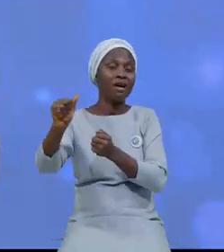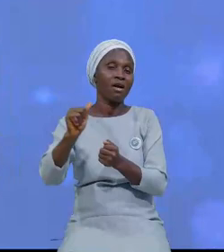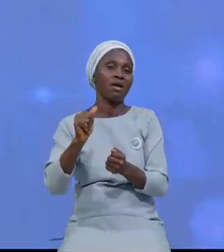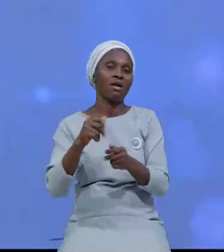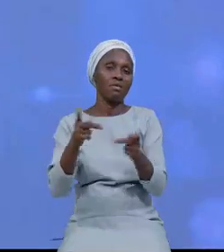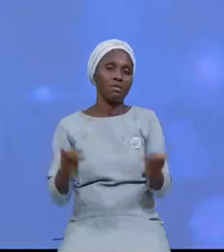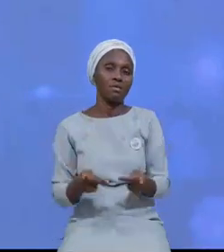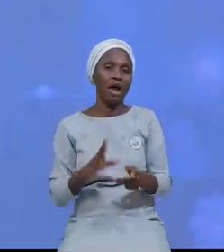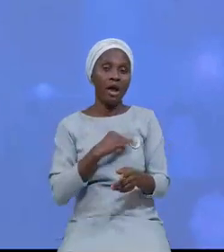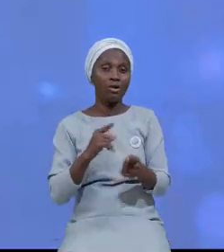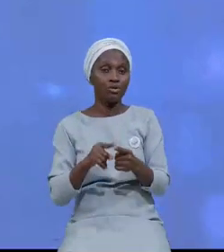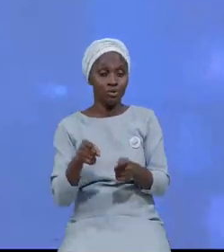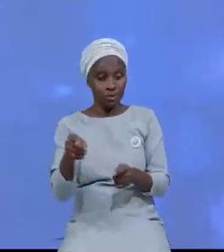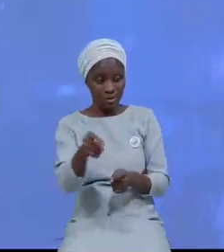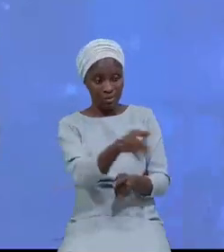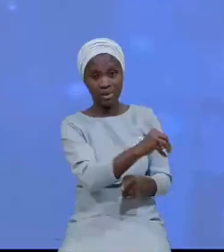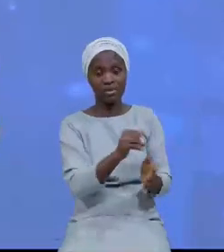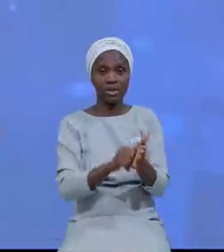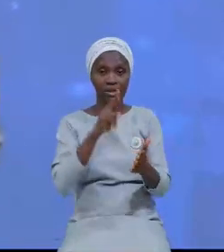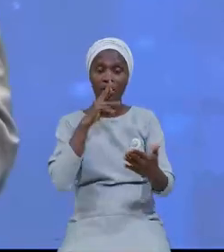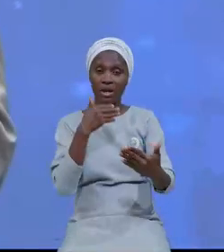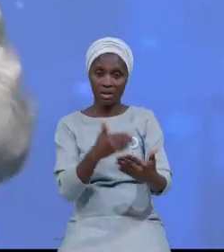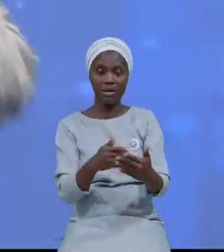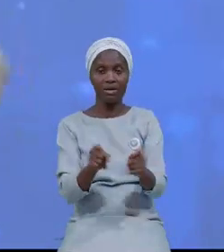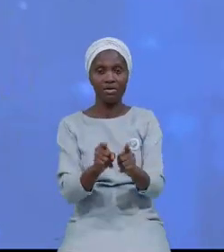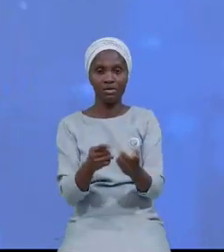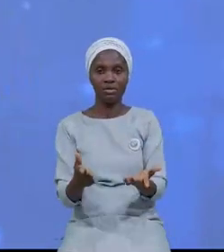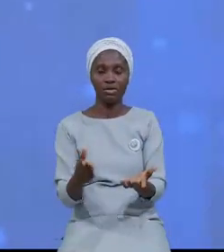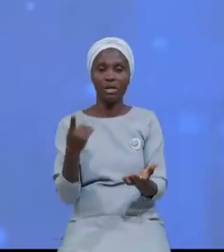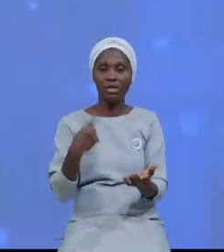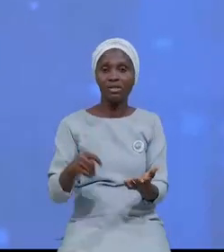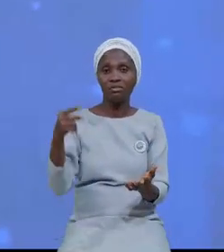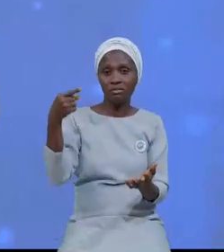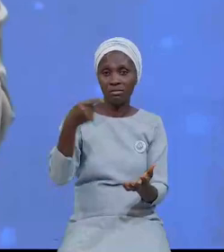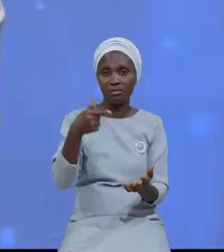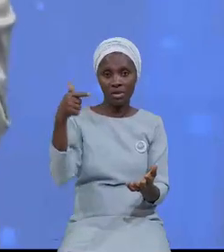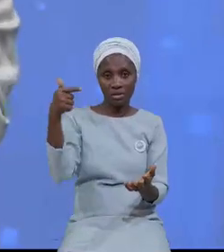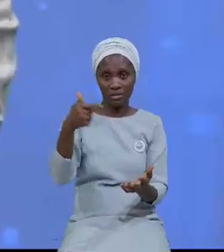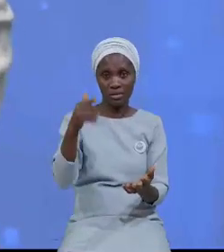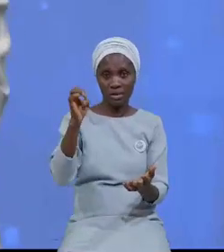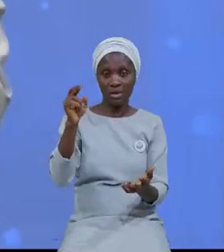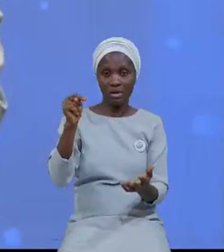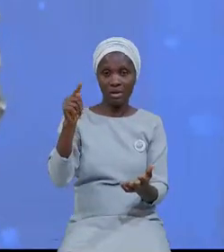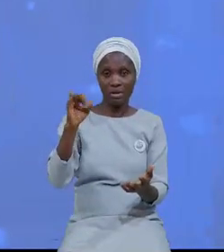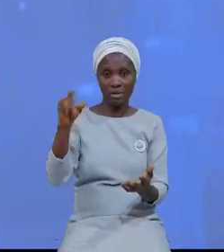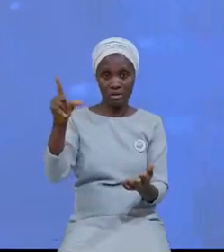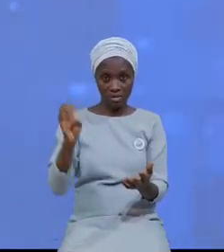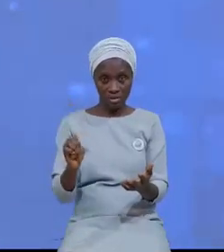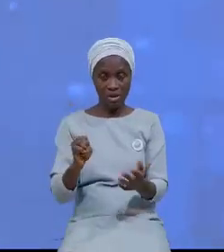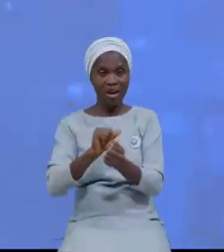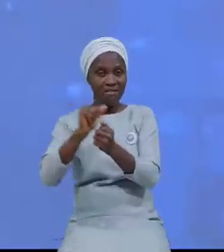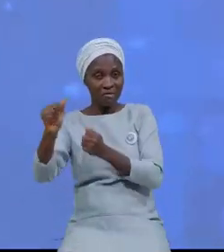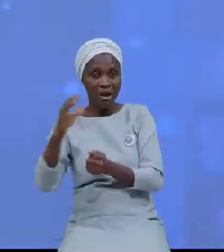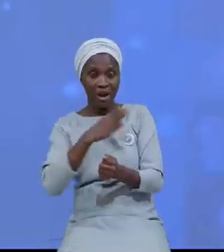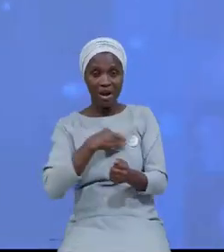loin et la paix à ceux qui étaient prêts les païens sont loin les Juifs étaient prêts il est venu annoncer la